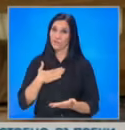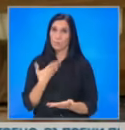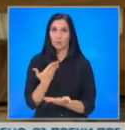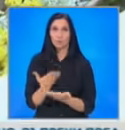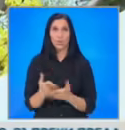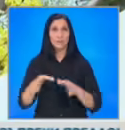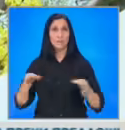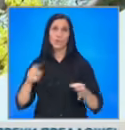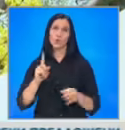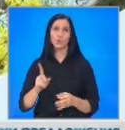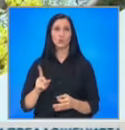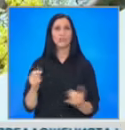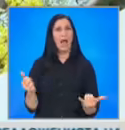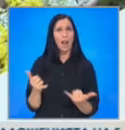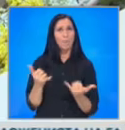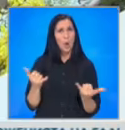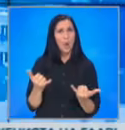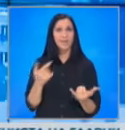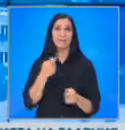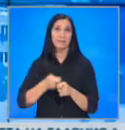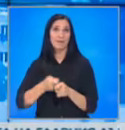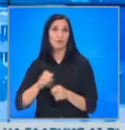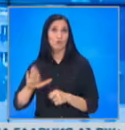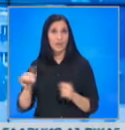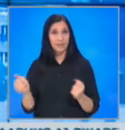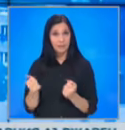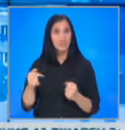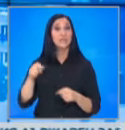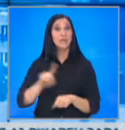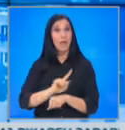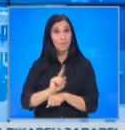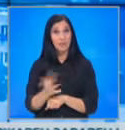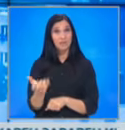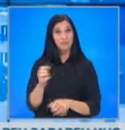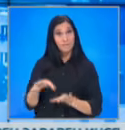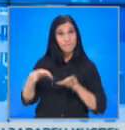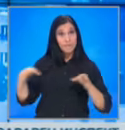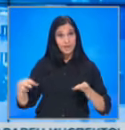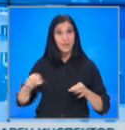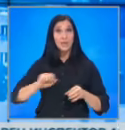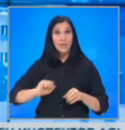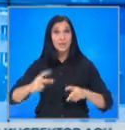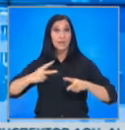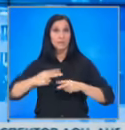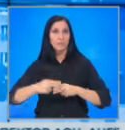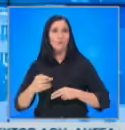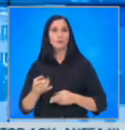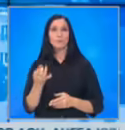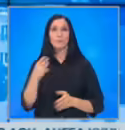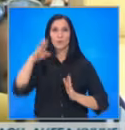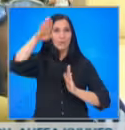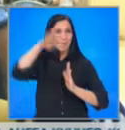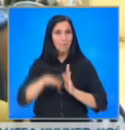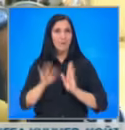които да са щадящи за извършваните от тях дейности. Сега е момента да вземем мерки и да ги преустановим, когато започне спада на тази